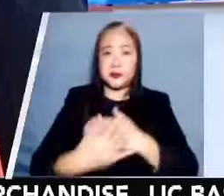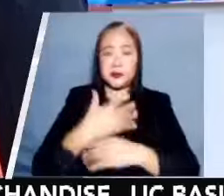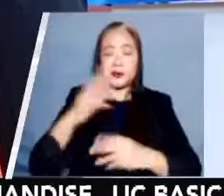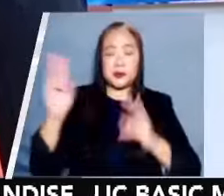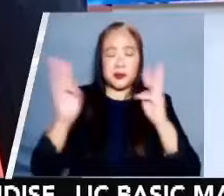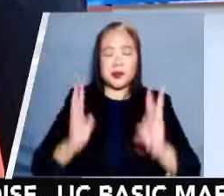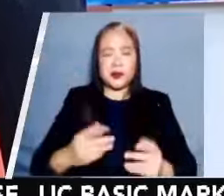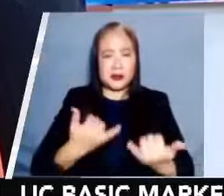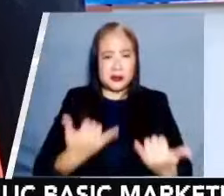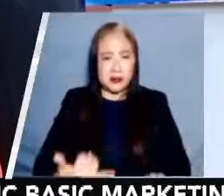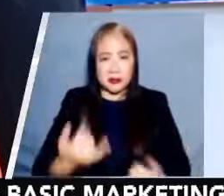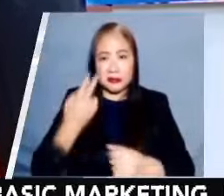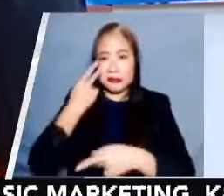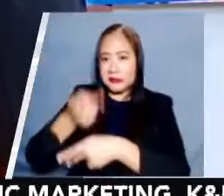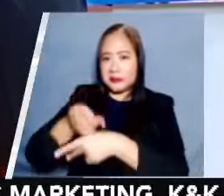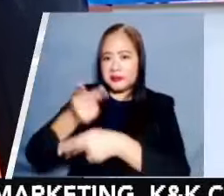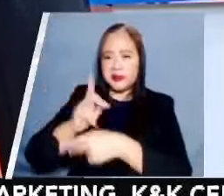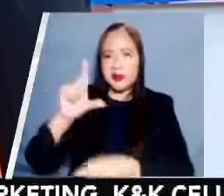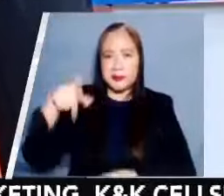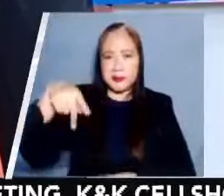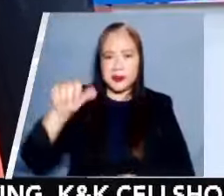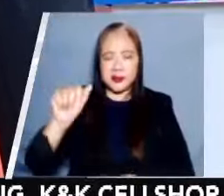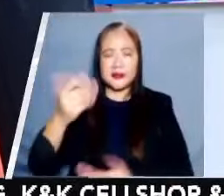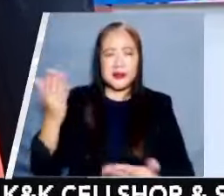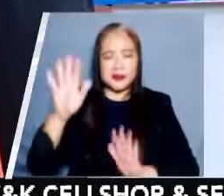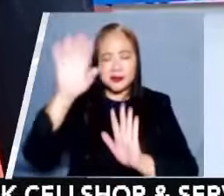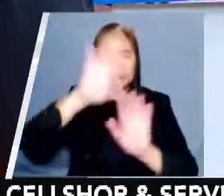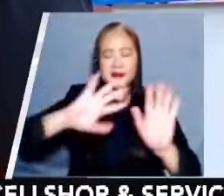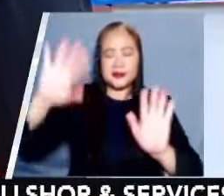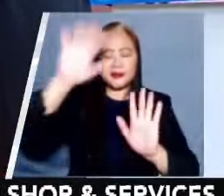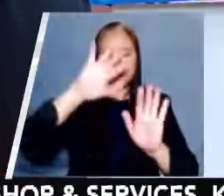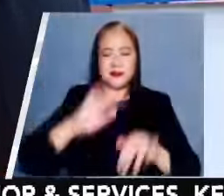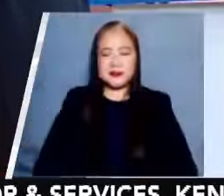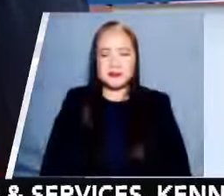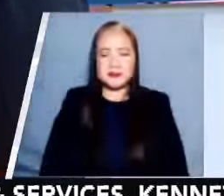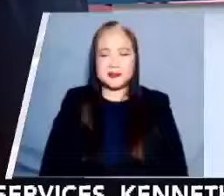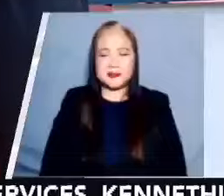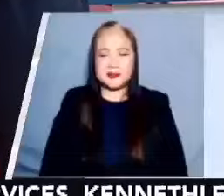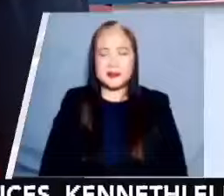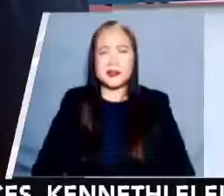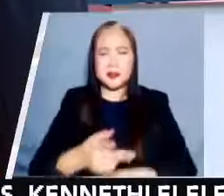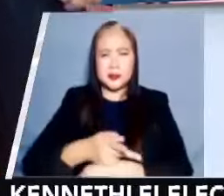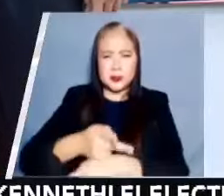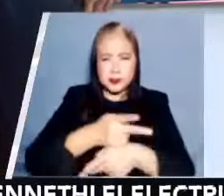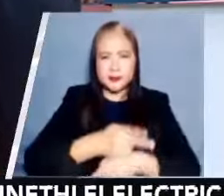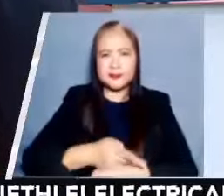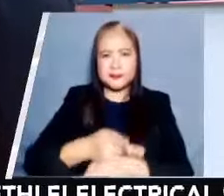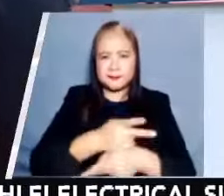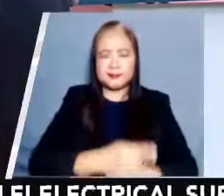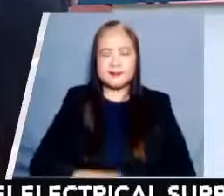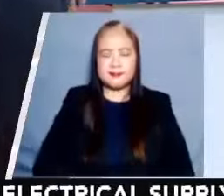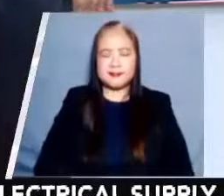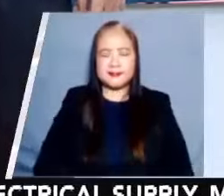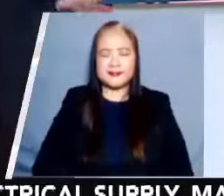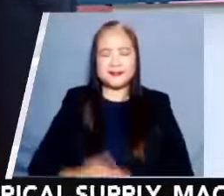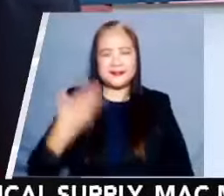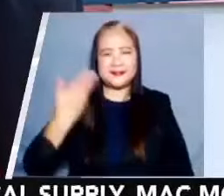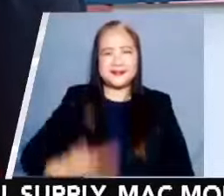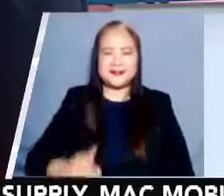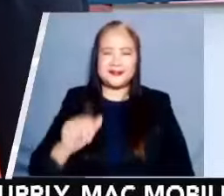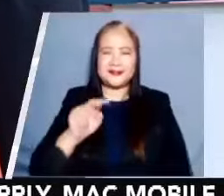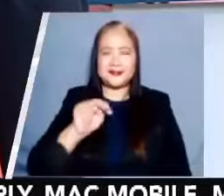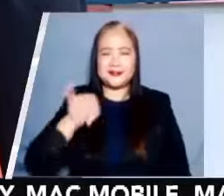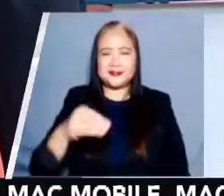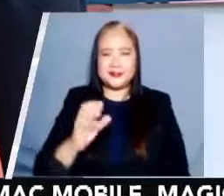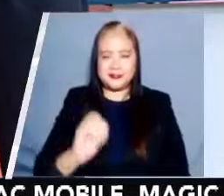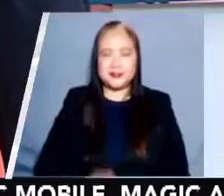area na nasa hilaga ng ating bansa. Ingat po tayong lahat, mga kapuso. Ako po si Anjo Pertiera. Know the